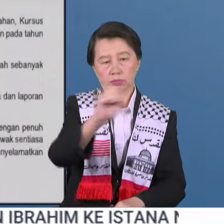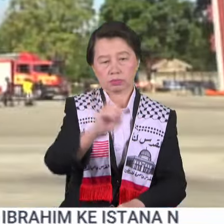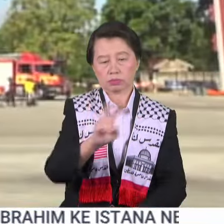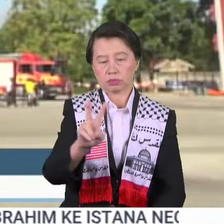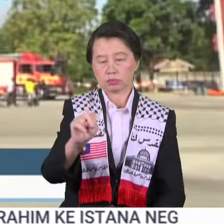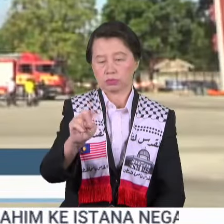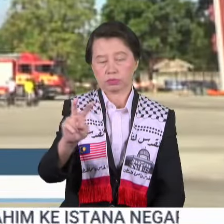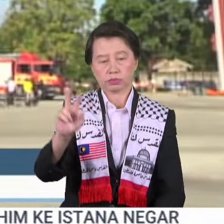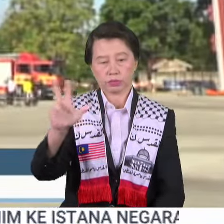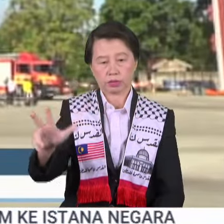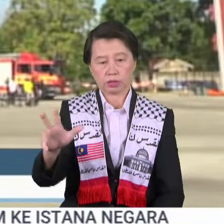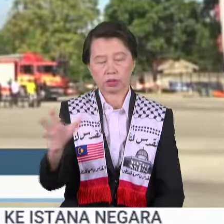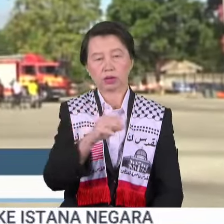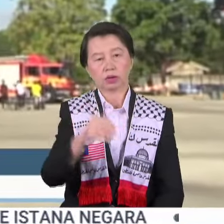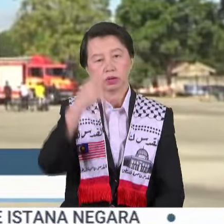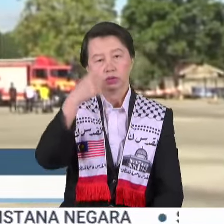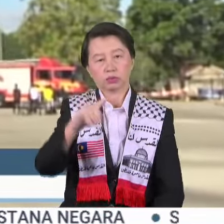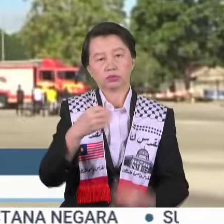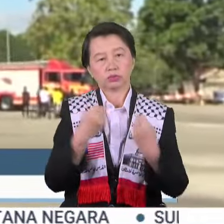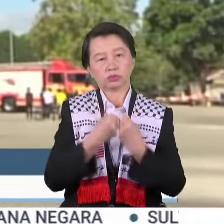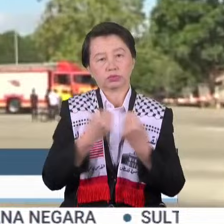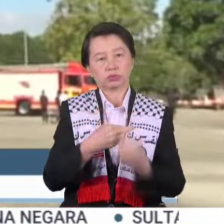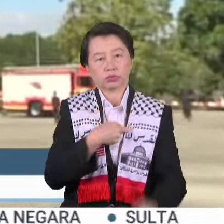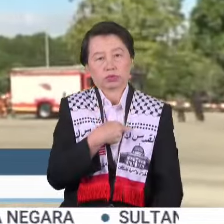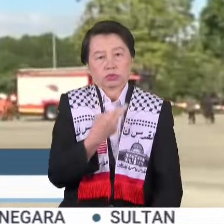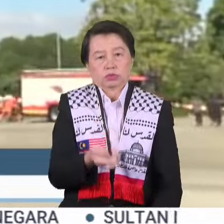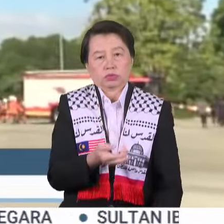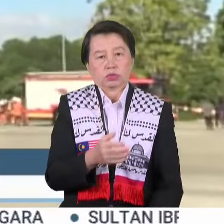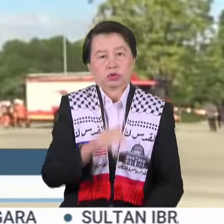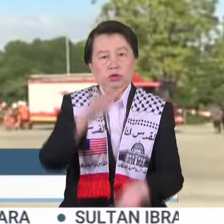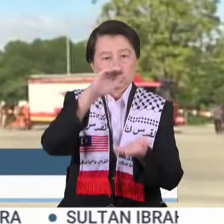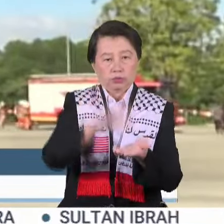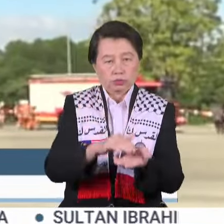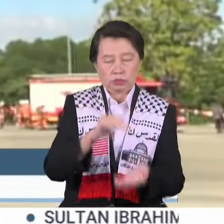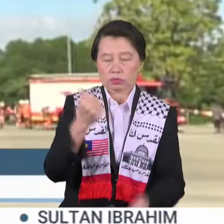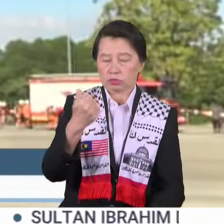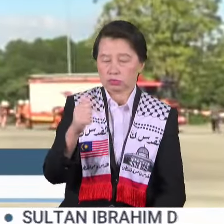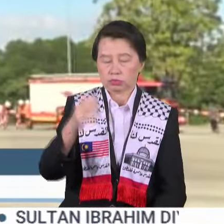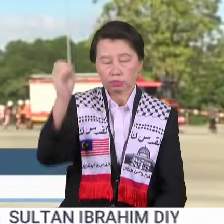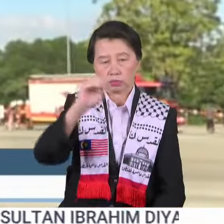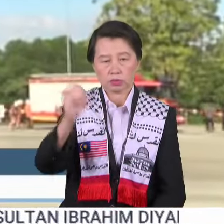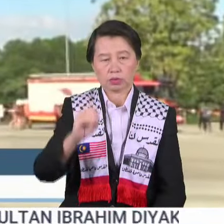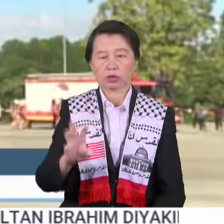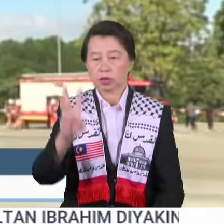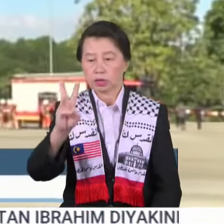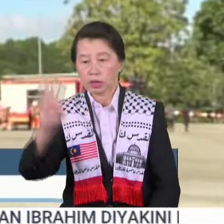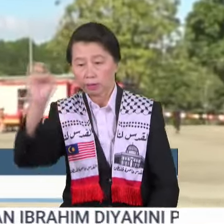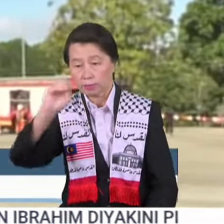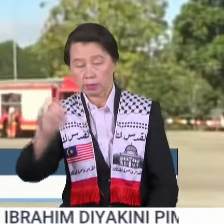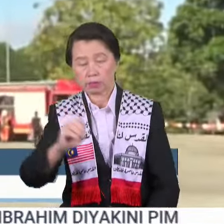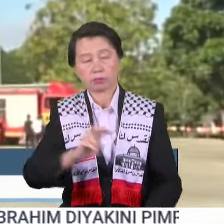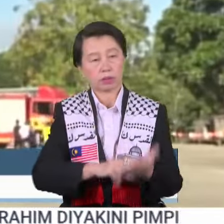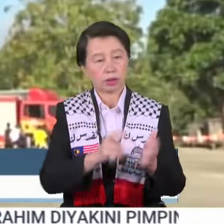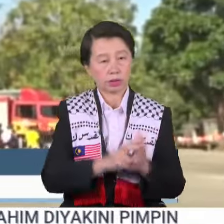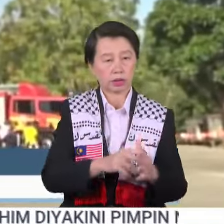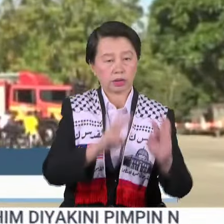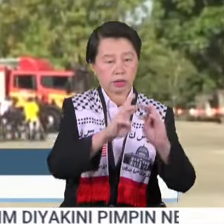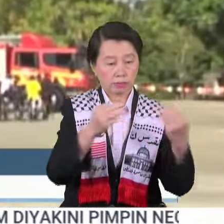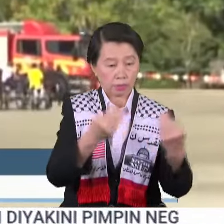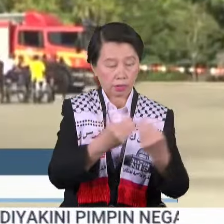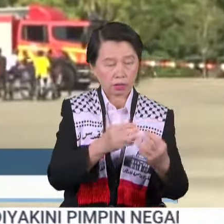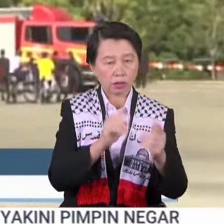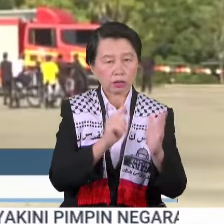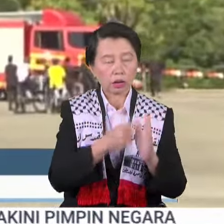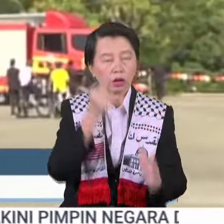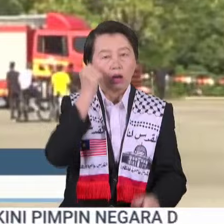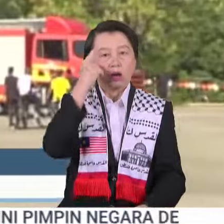2023 sementara itu bagi jumlah ugian pula menurun daripada 10% kepada 6% dan bermakna masyarakat mulai